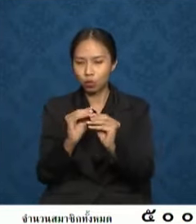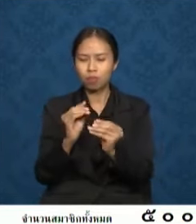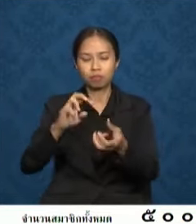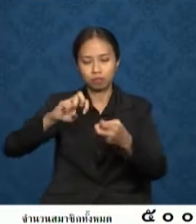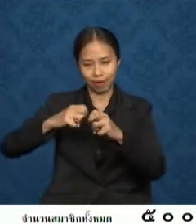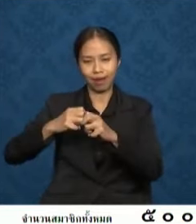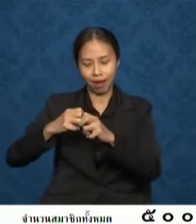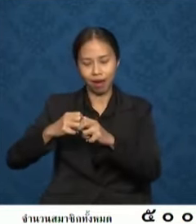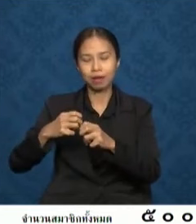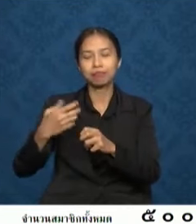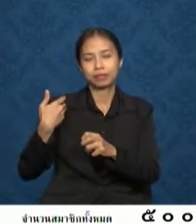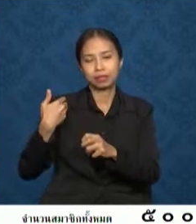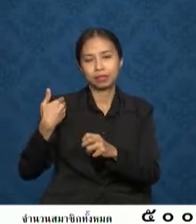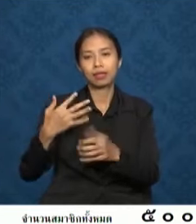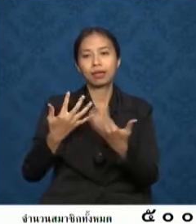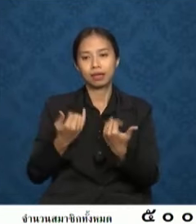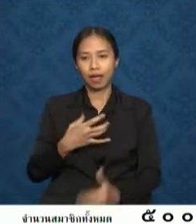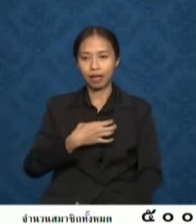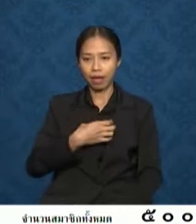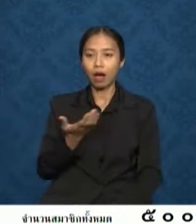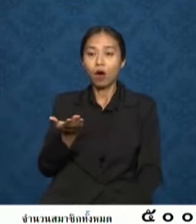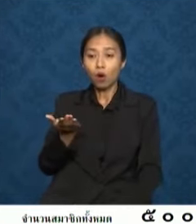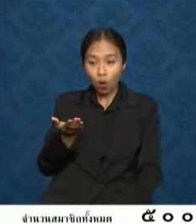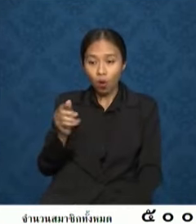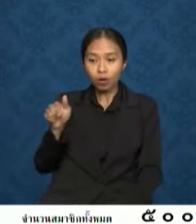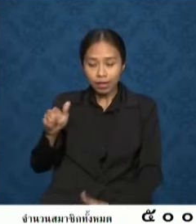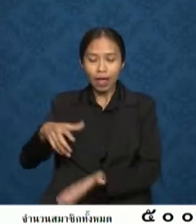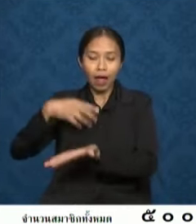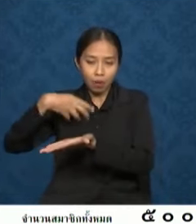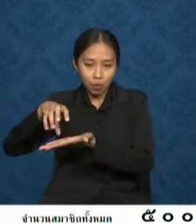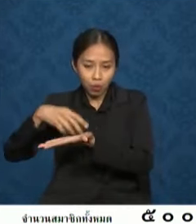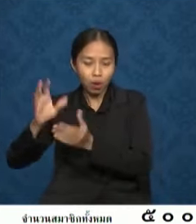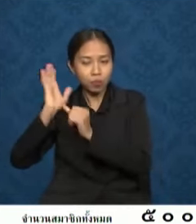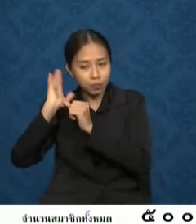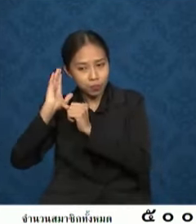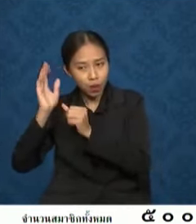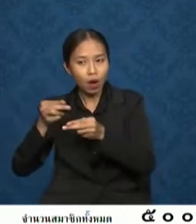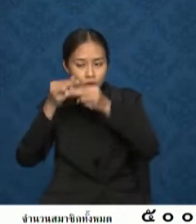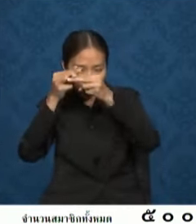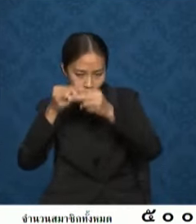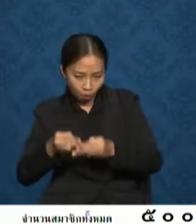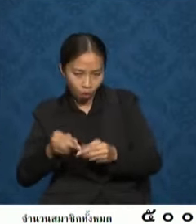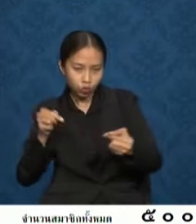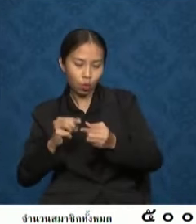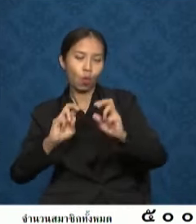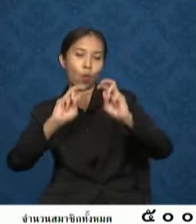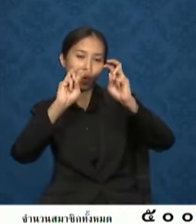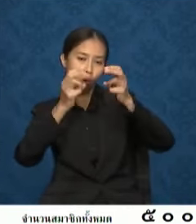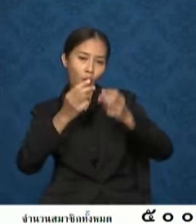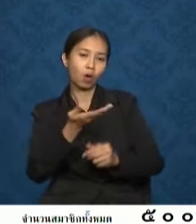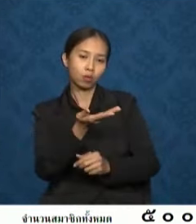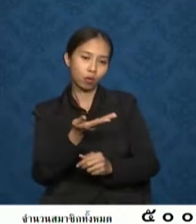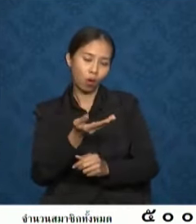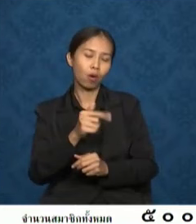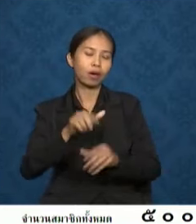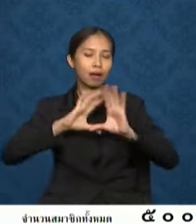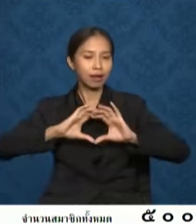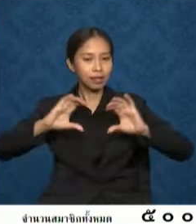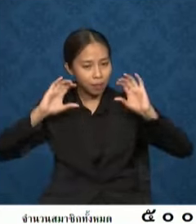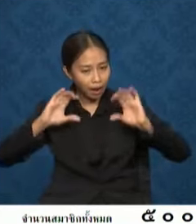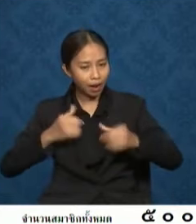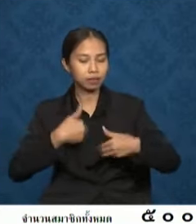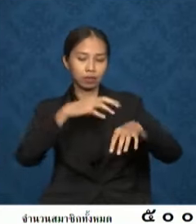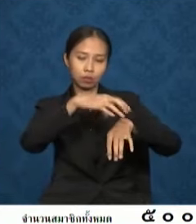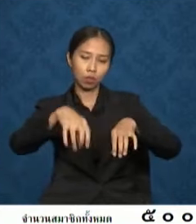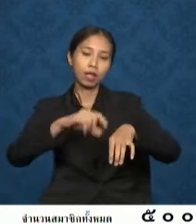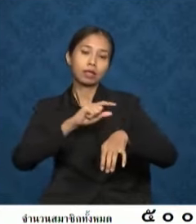รื่นนะครับก็ขอให้ทางคุณวิโรธเนี่ยได้อภิปรายเฉพาะในส่วนเป็นการเสนอให้รัฐบาลเนี่ยหรือฝ่ายเจ้าหน้า